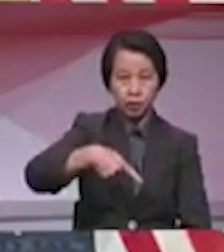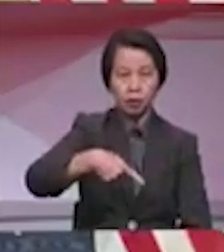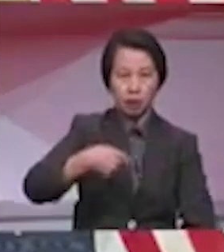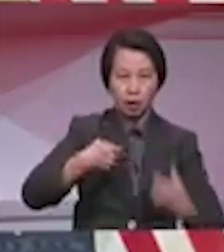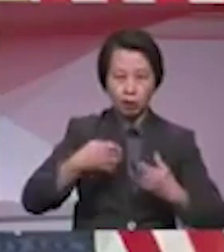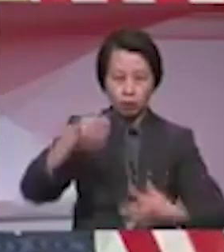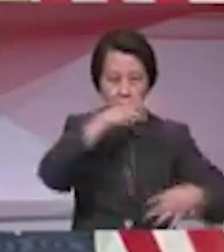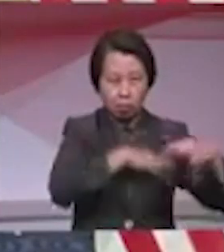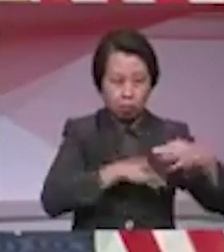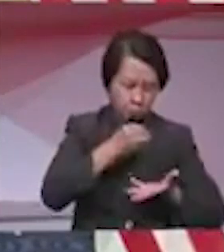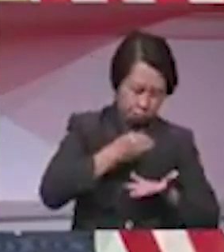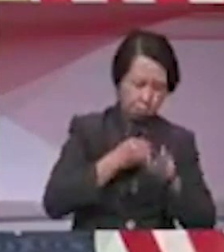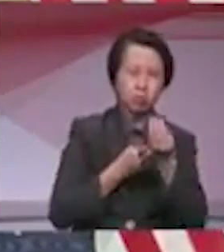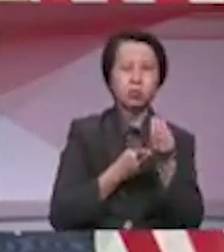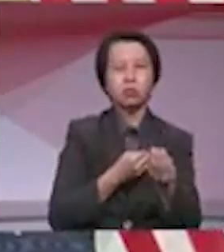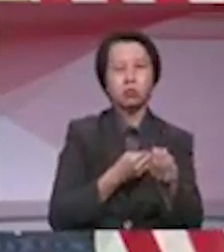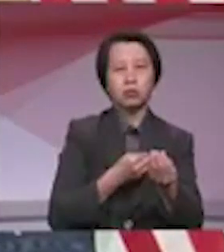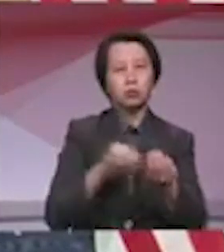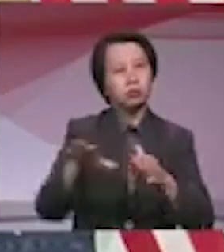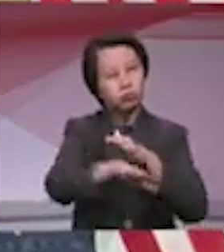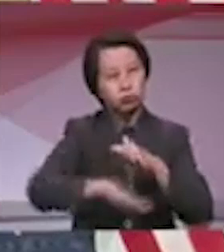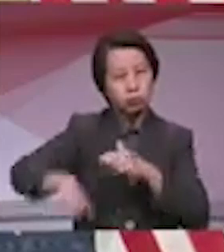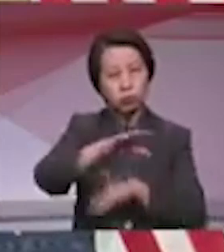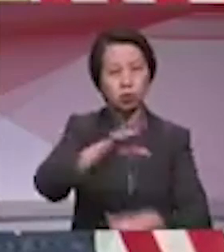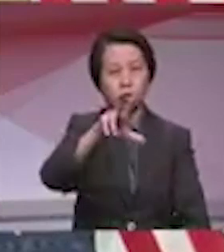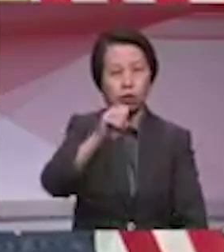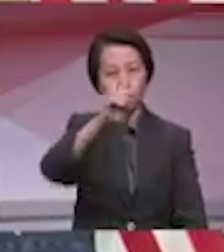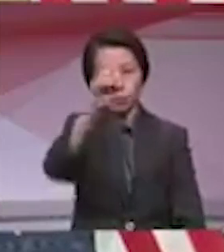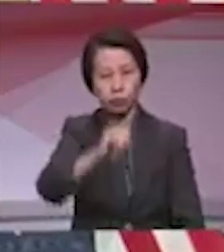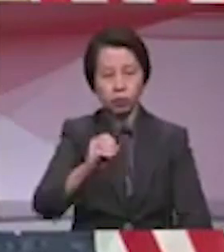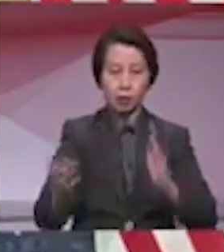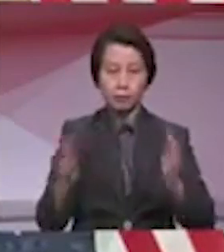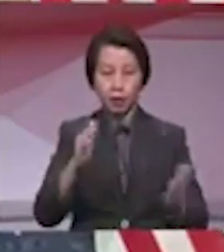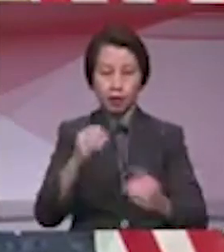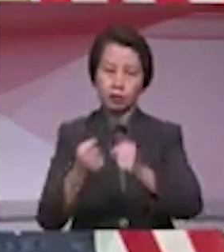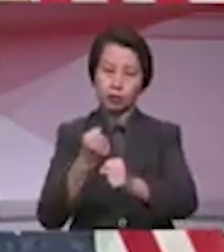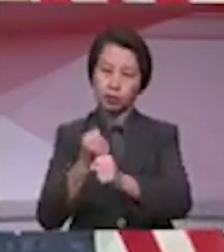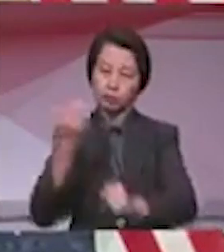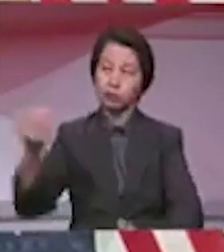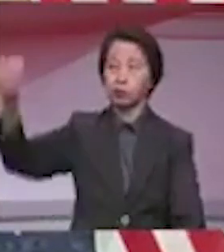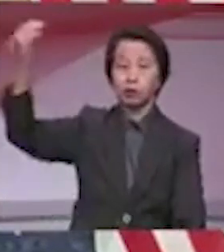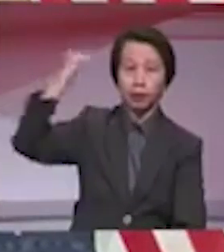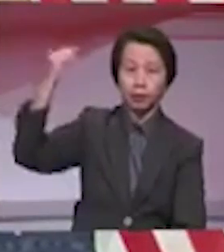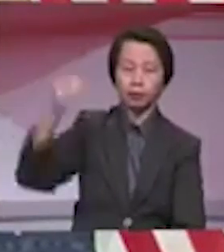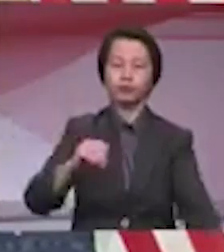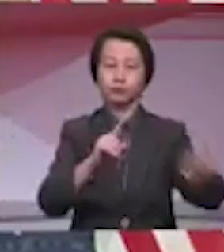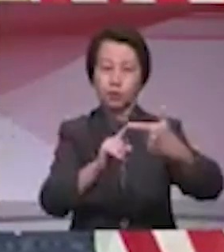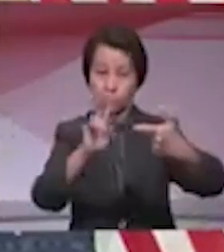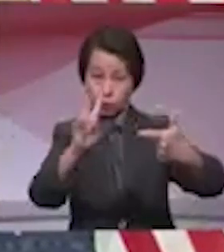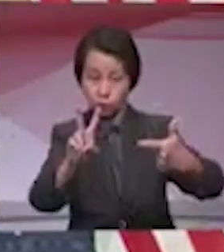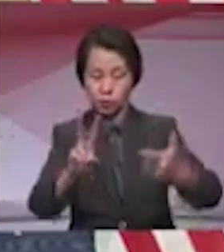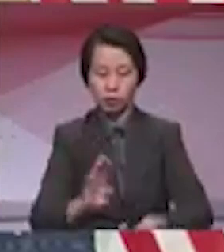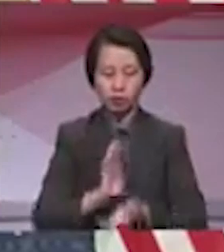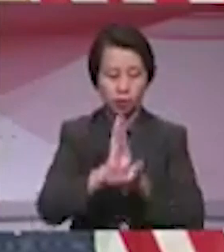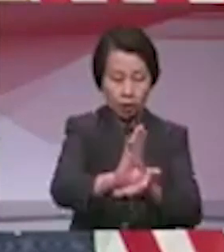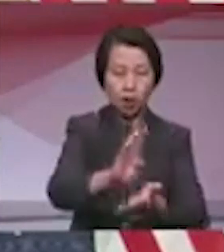pengurangan hasil sekurang-kurangnya 30% berbanding tahun lepas. Kedua,